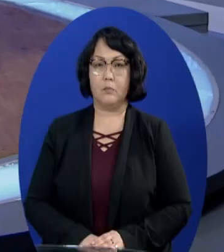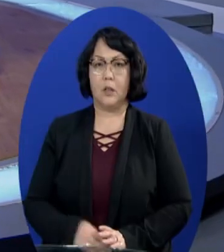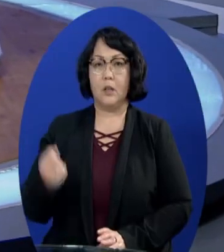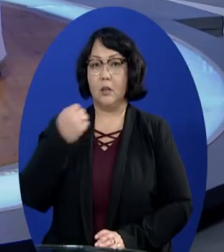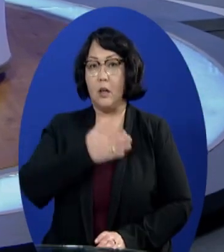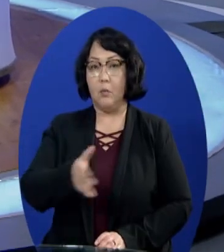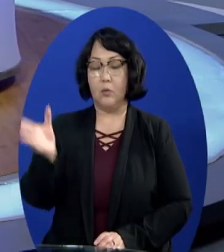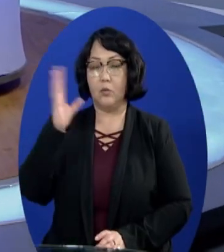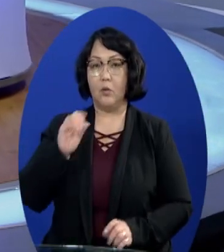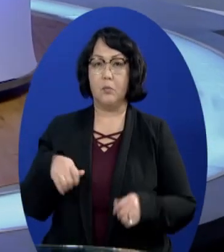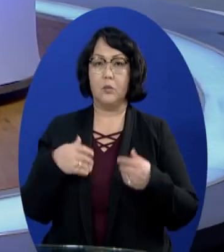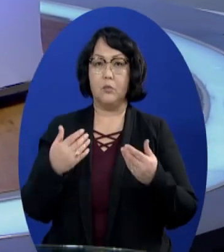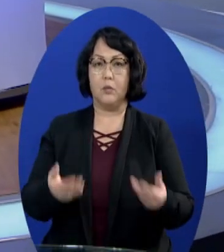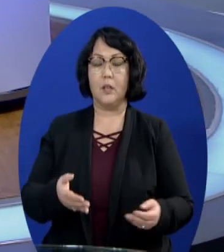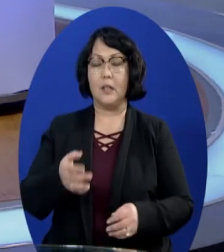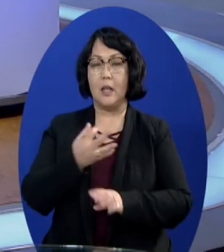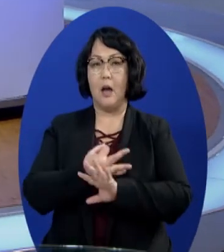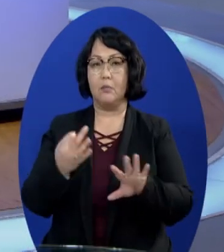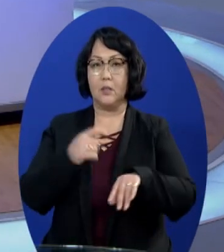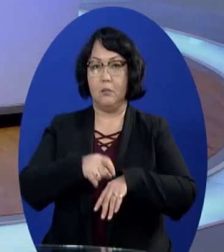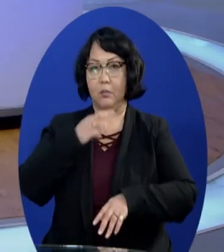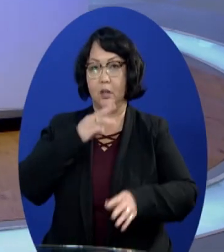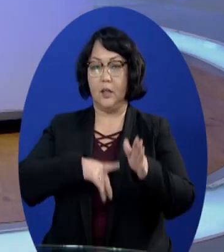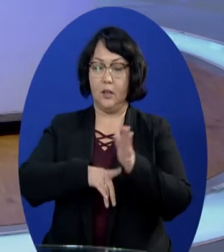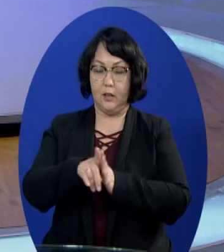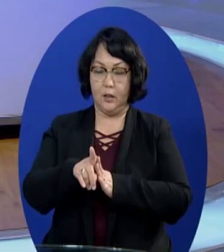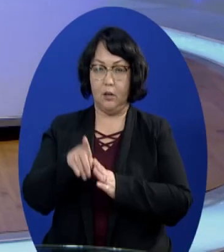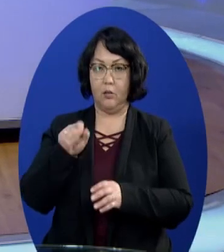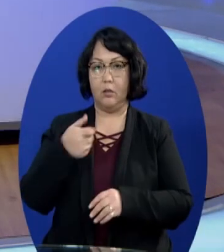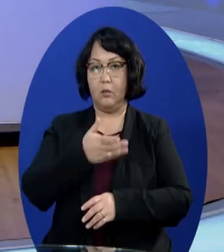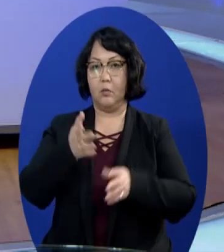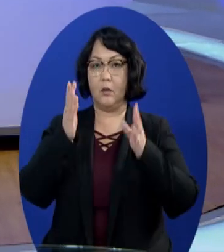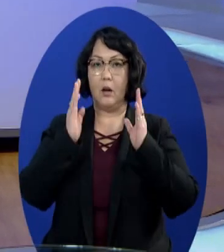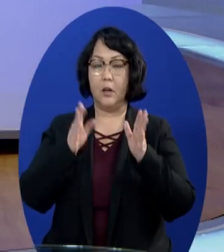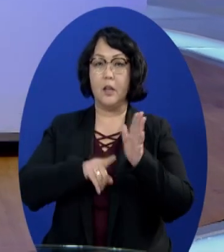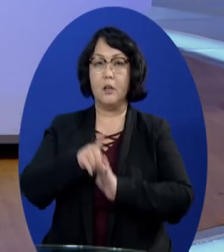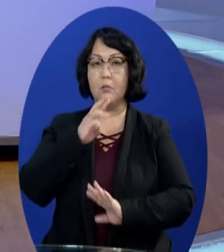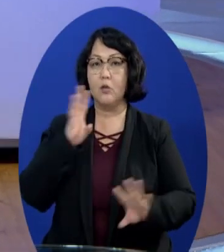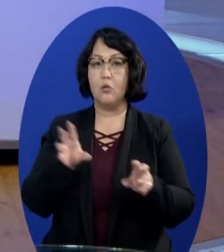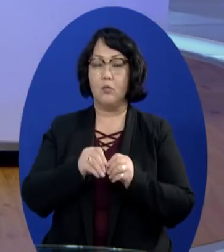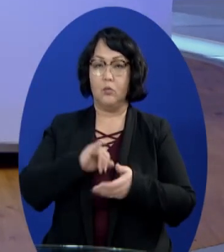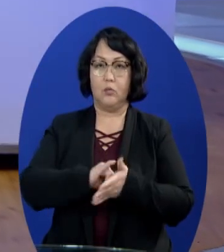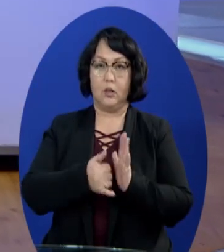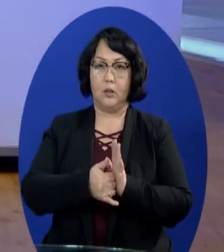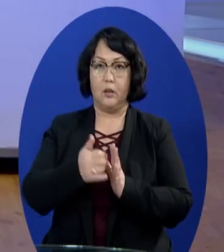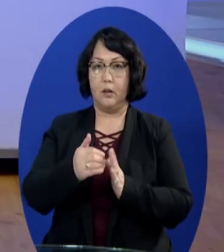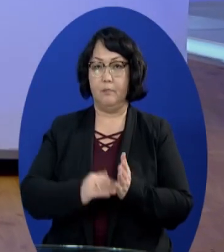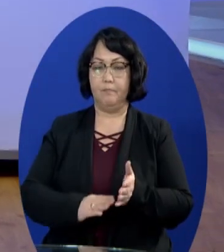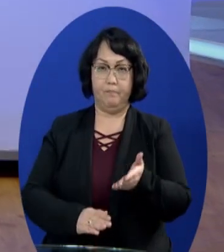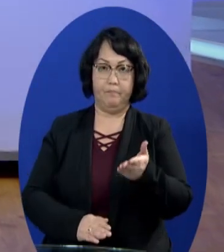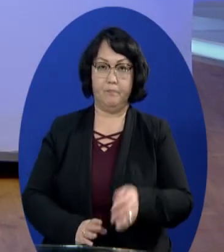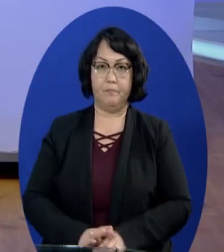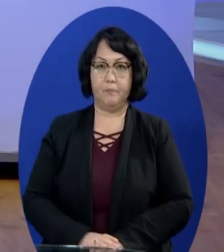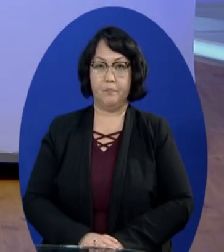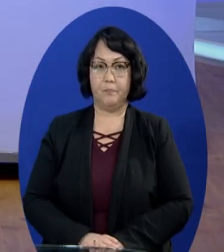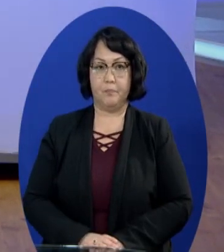Үзэгч та бүдгийг хоороо амглан галтхая. Цагийн хүрд мэдээллийн хөтөлбөр тав гаригийн дугаараа үзүүлж байна. Эхлээд өнөөдөр үзүүлэх зарим мэдээний товч агуулгатай